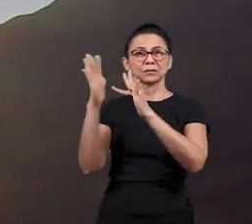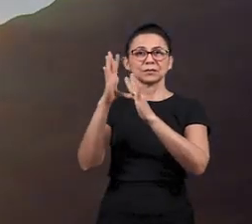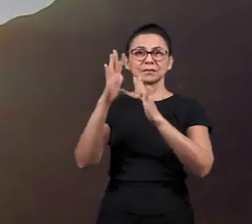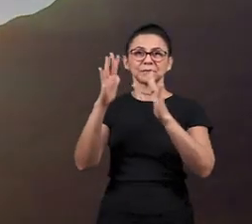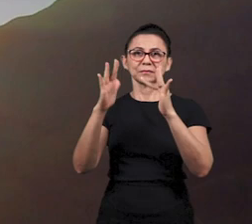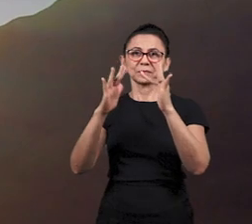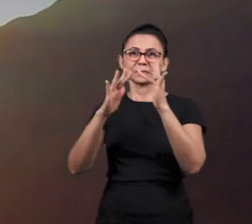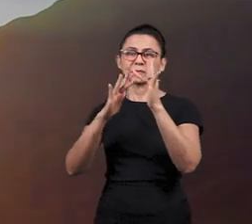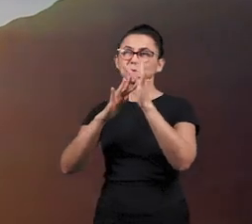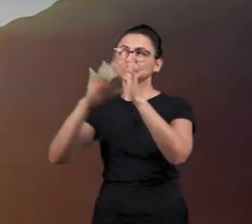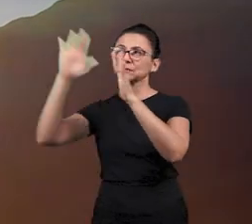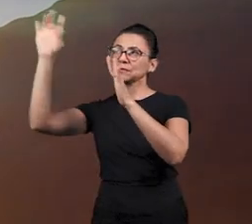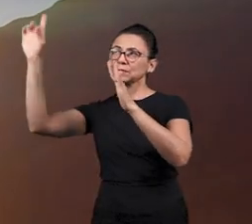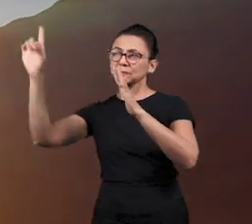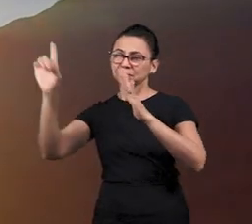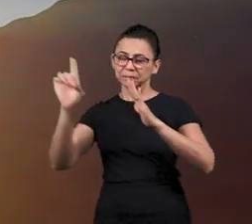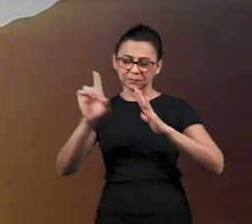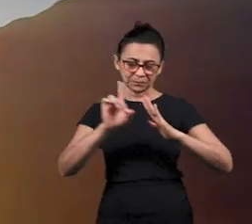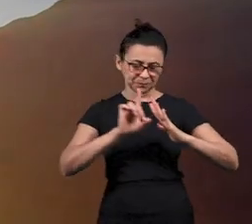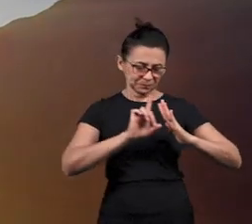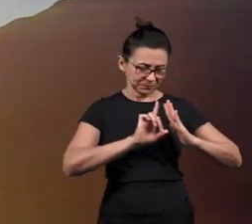О Иисус,